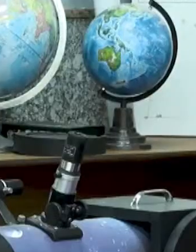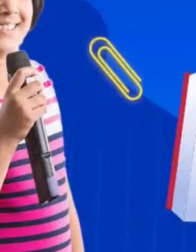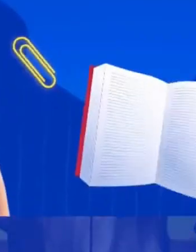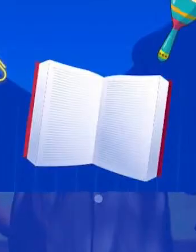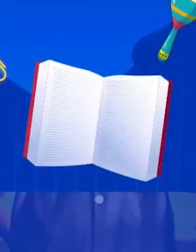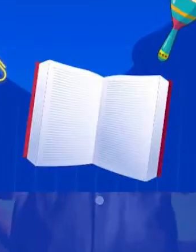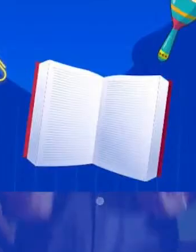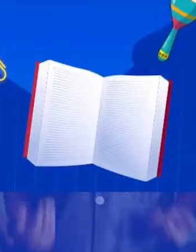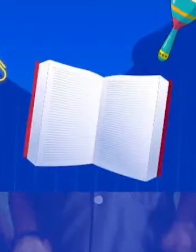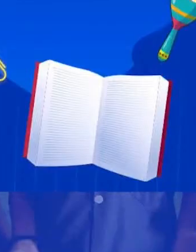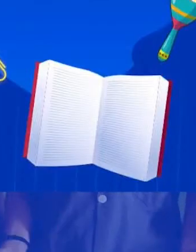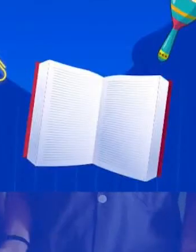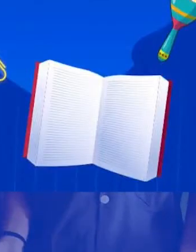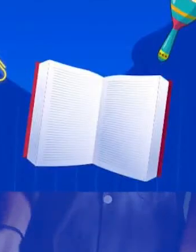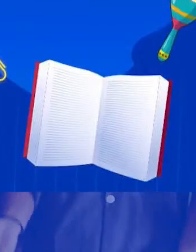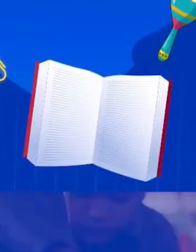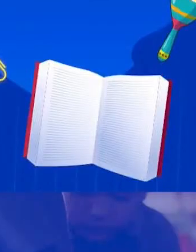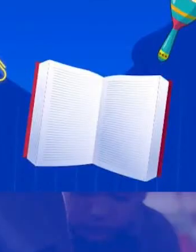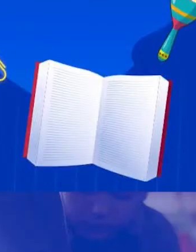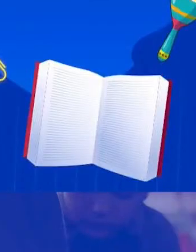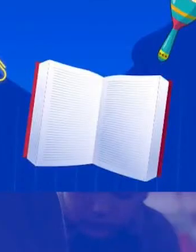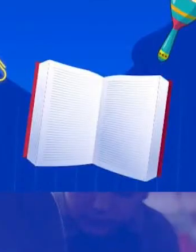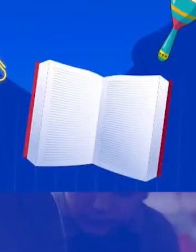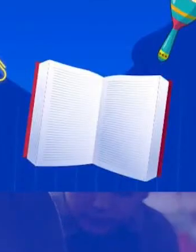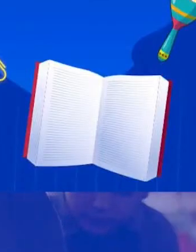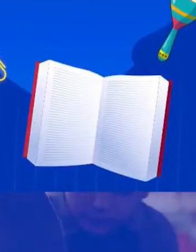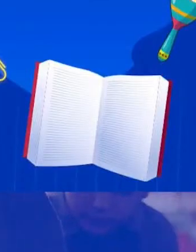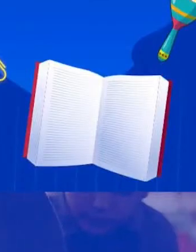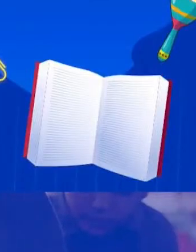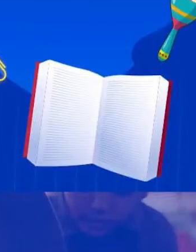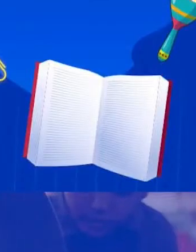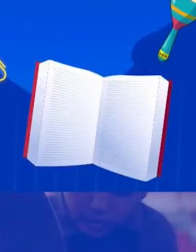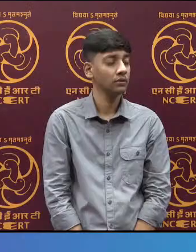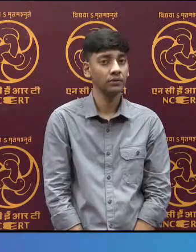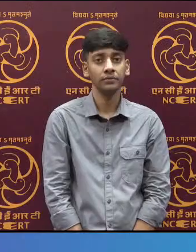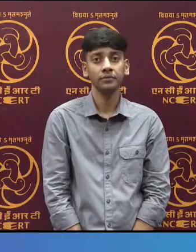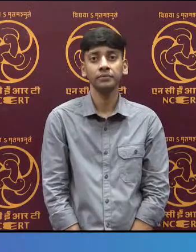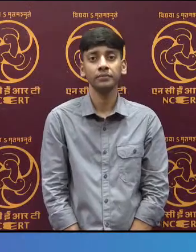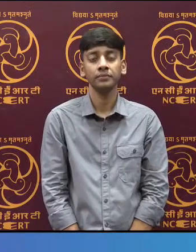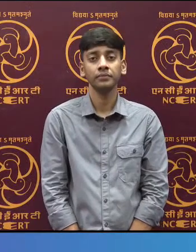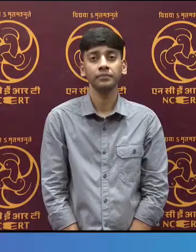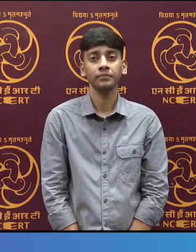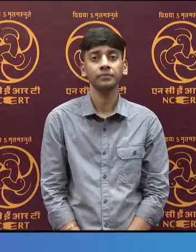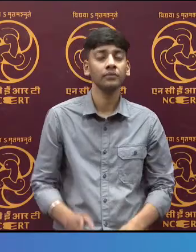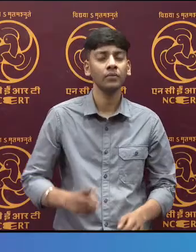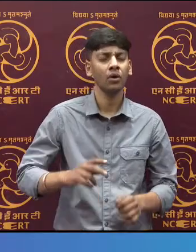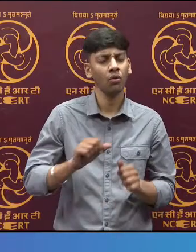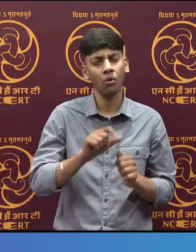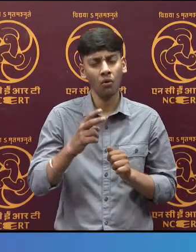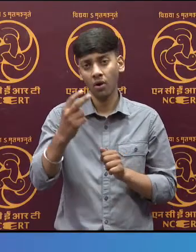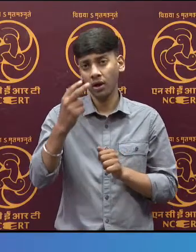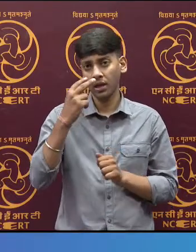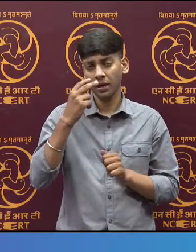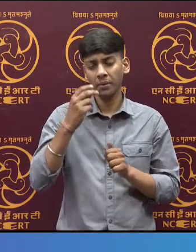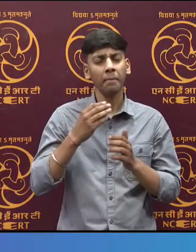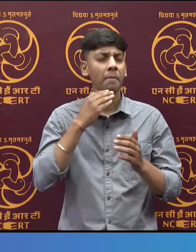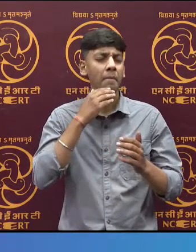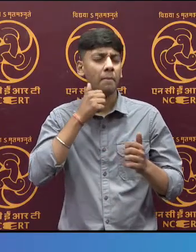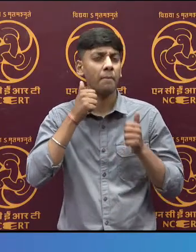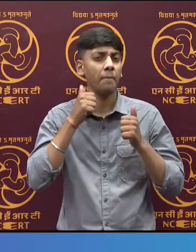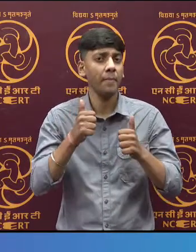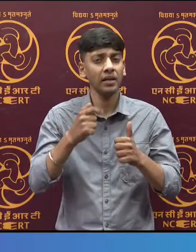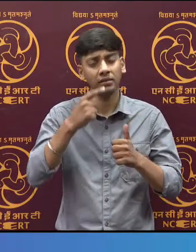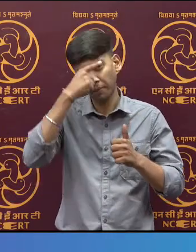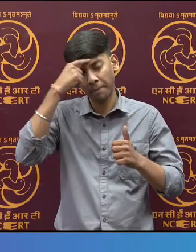आदि भी आपको इसी लिंक पर उपलब्ध होंगे। So dear viewers, I wish you all the best for